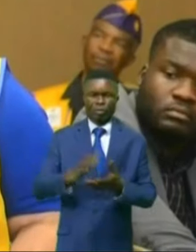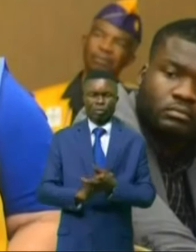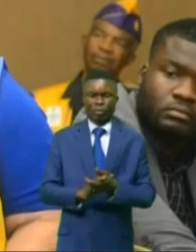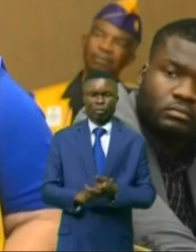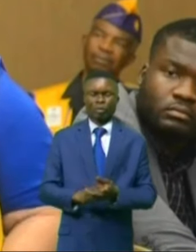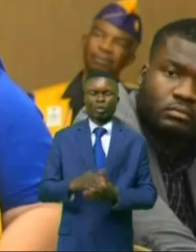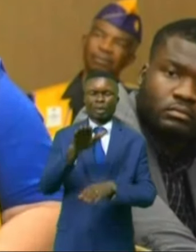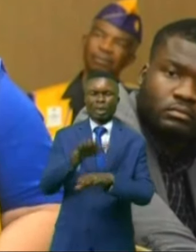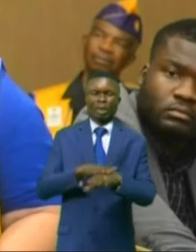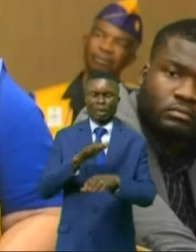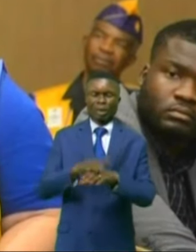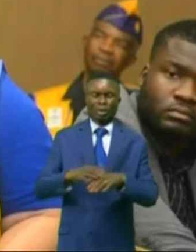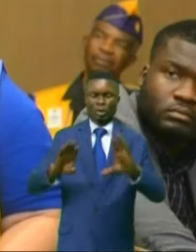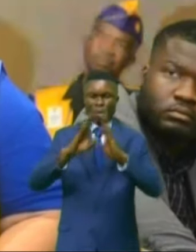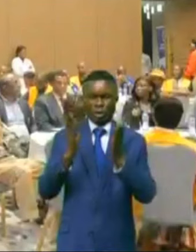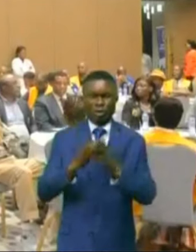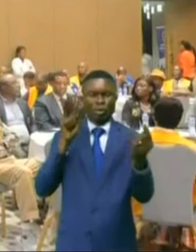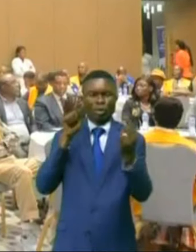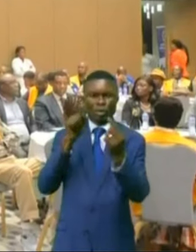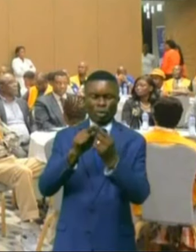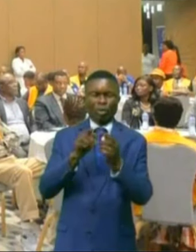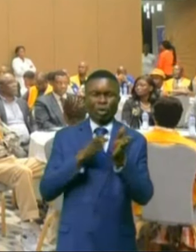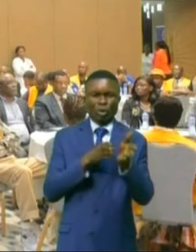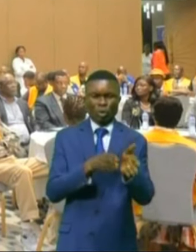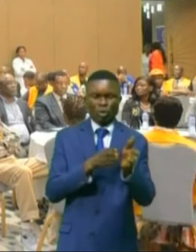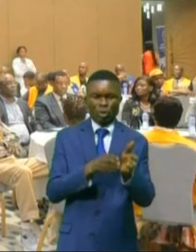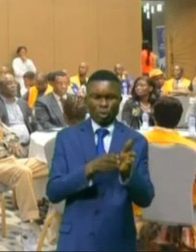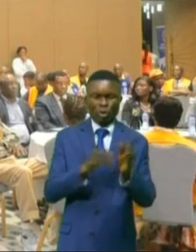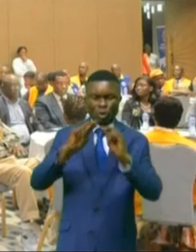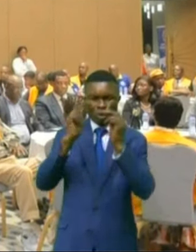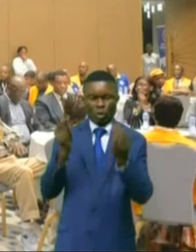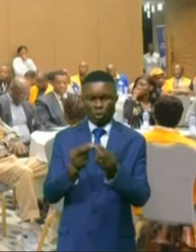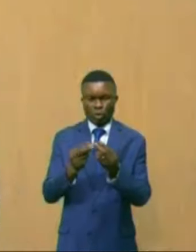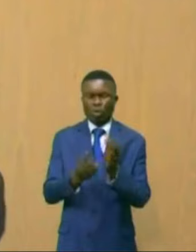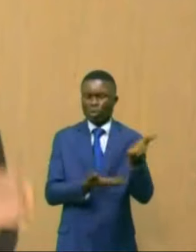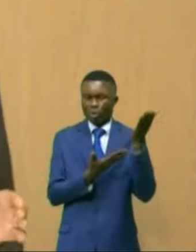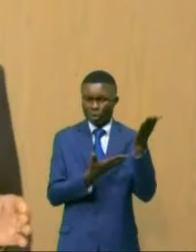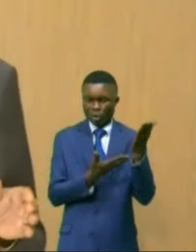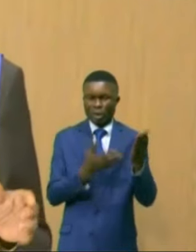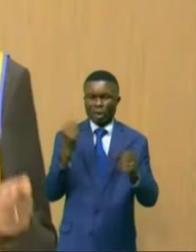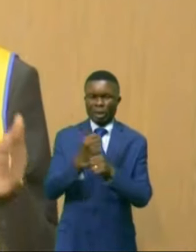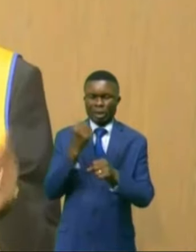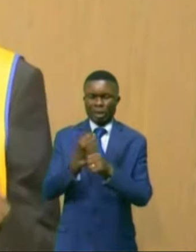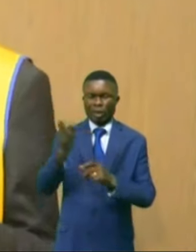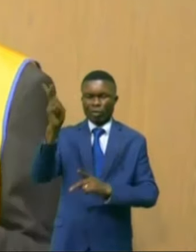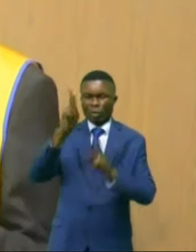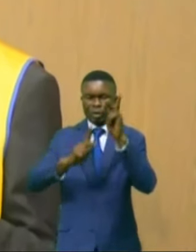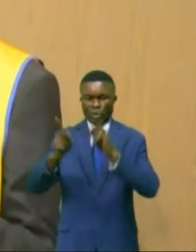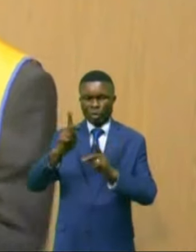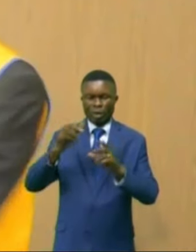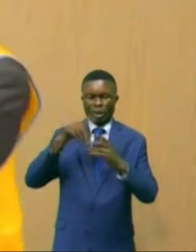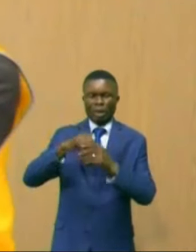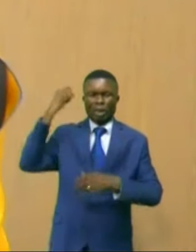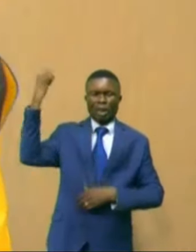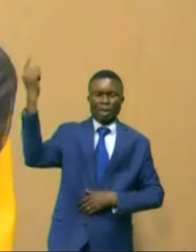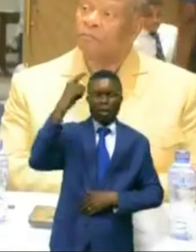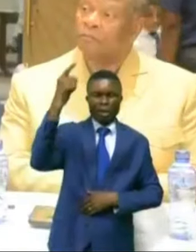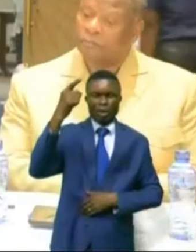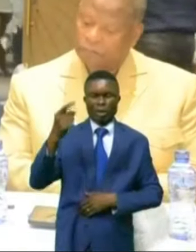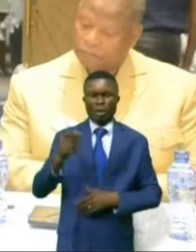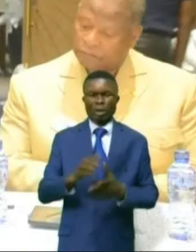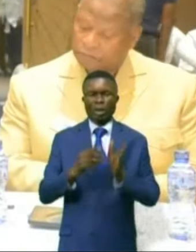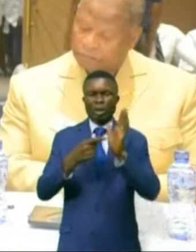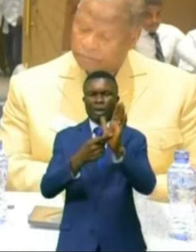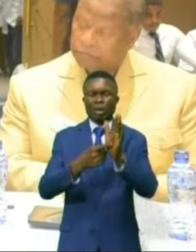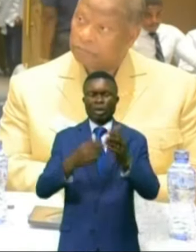de l'opinion sur les objectifs poursuivis par ces mouvements caritatifs au service des populations dans le monde. En présence d'une brochette